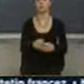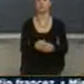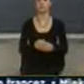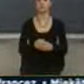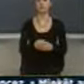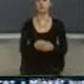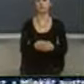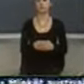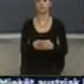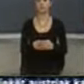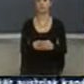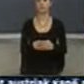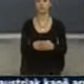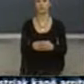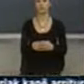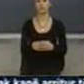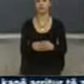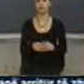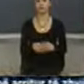Rustem Berisha